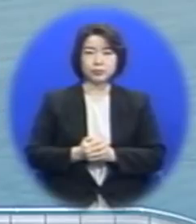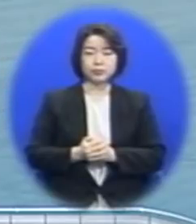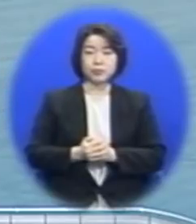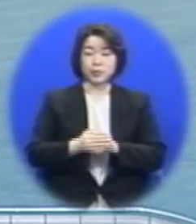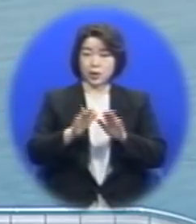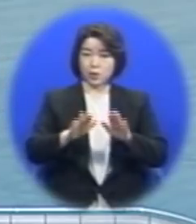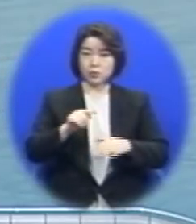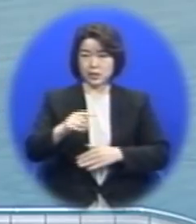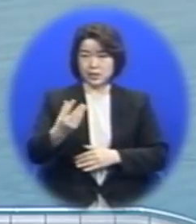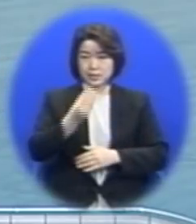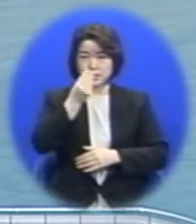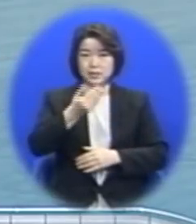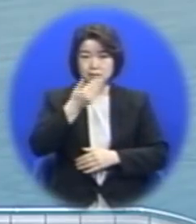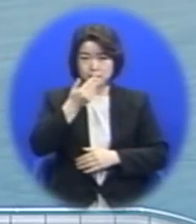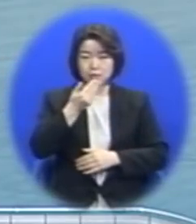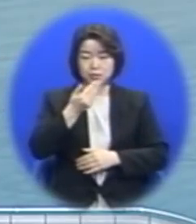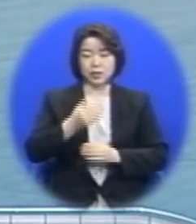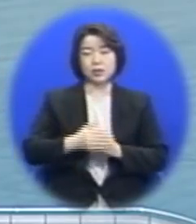오늘 이 성찬은